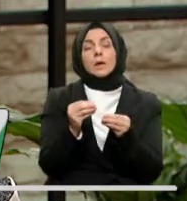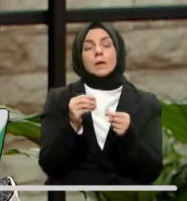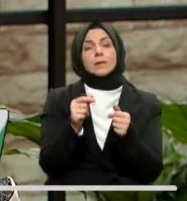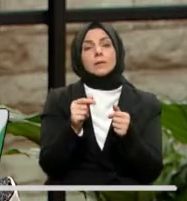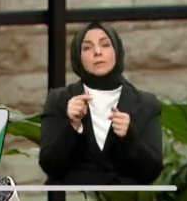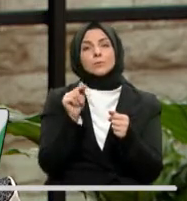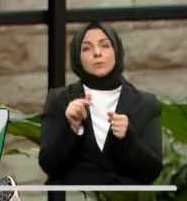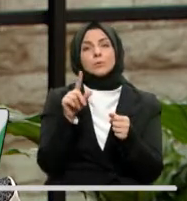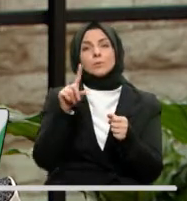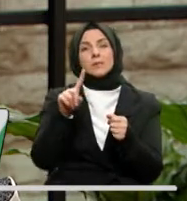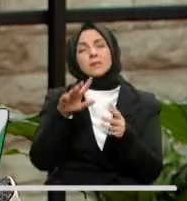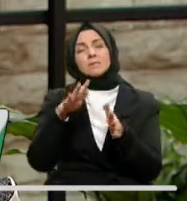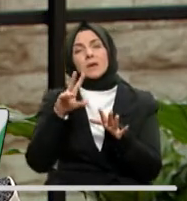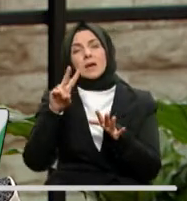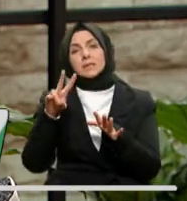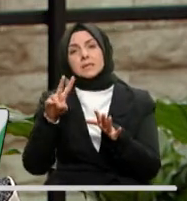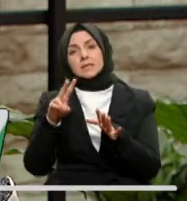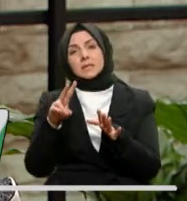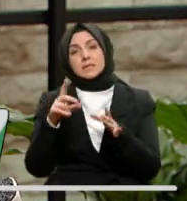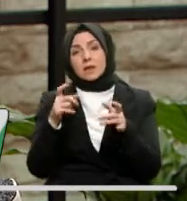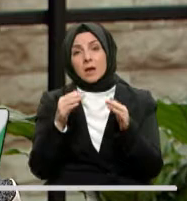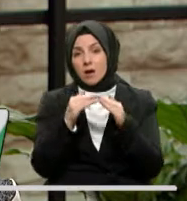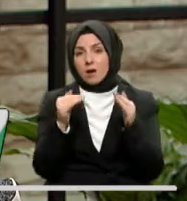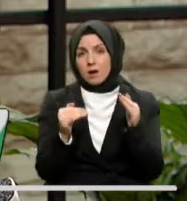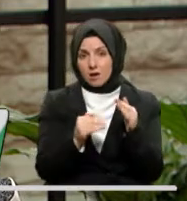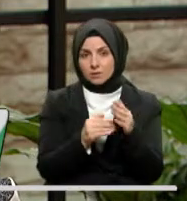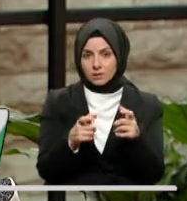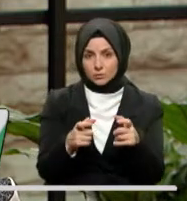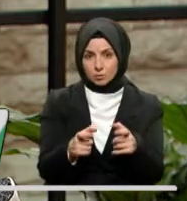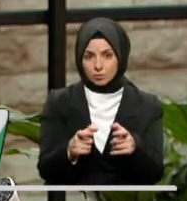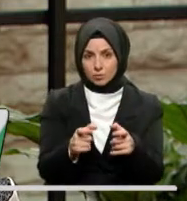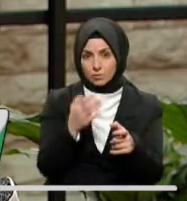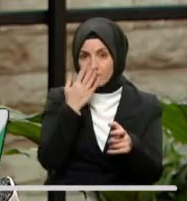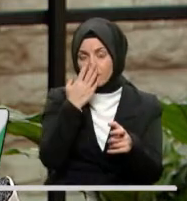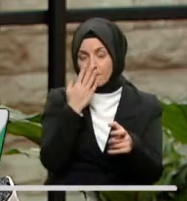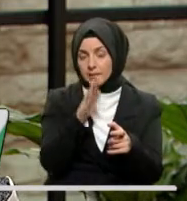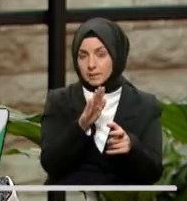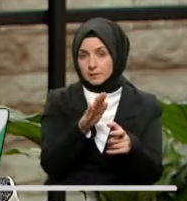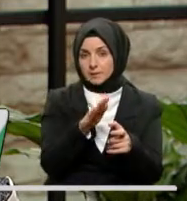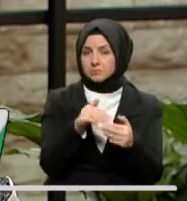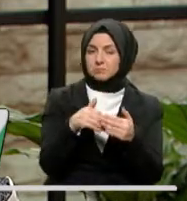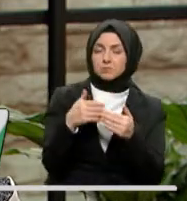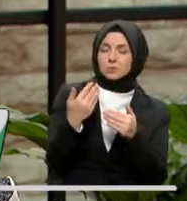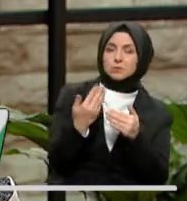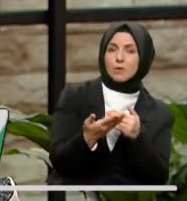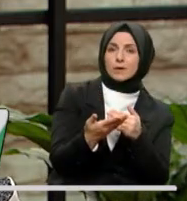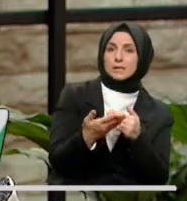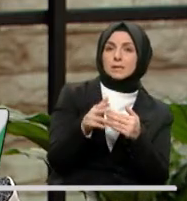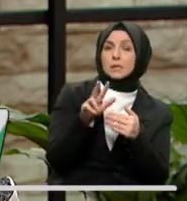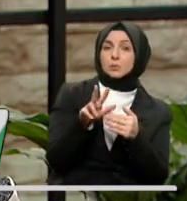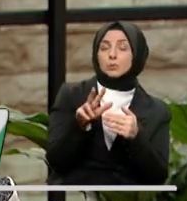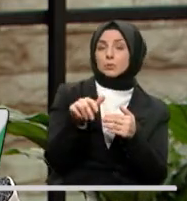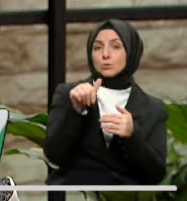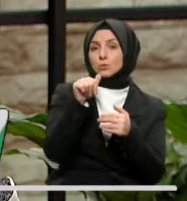sulayın Örneğin bugün alpas beklettiğimiz tabakta suyu beklettiğiniz bir sonraki ve ondan sonraki üç